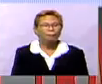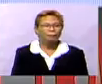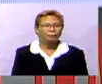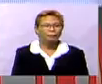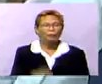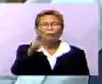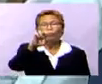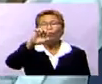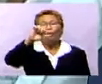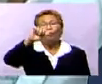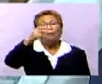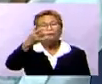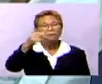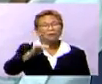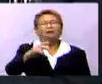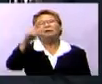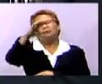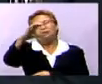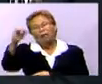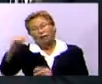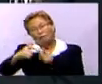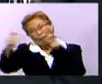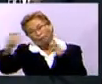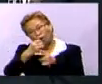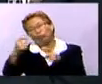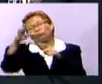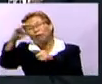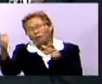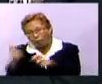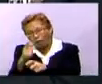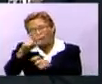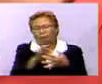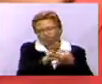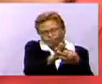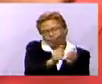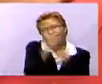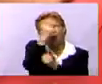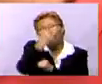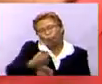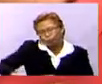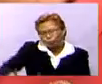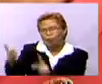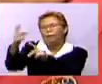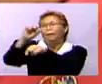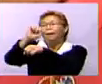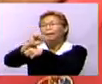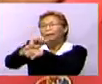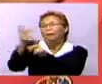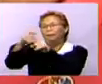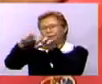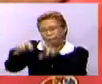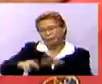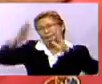Tegas Nur Ashikin, syarikat tidak kira besar atau kecil perlu bekerjasama dengan kerajaan untuk memberi peluang pekerjaan kepada